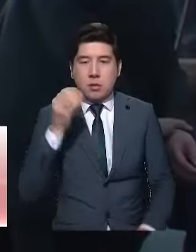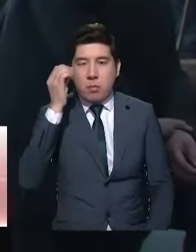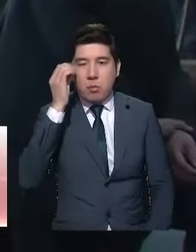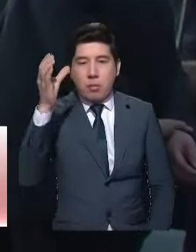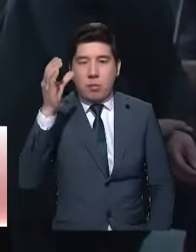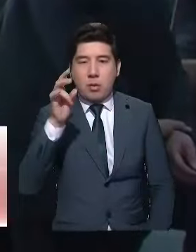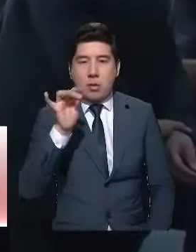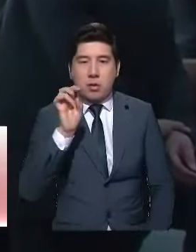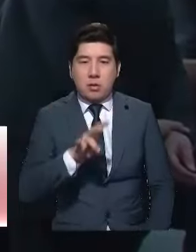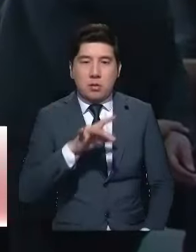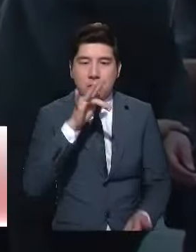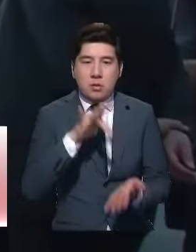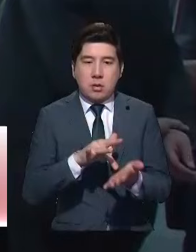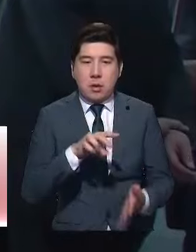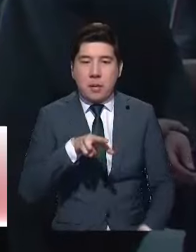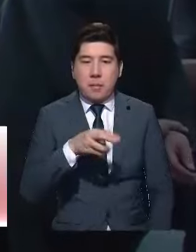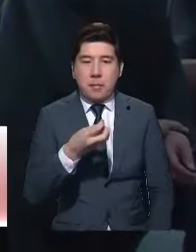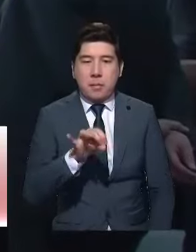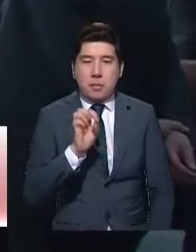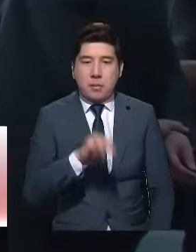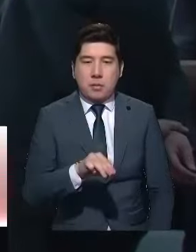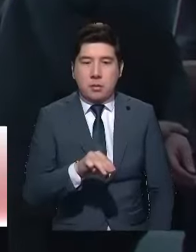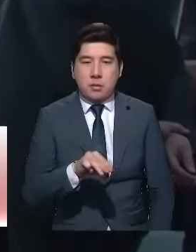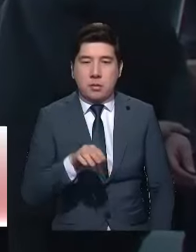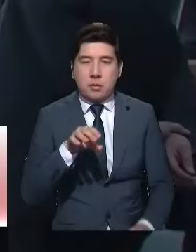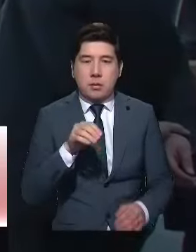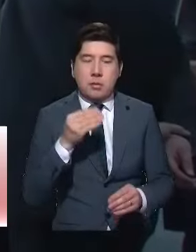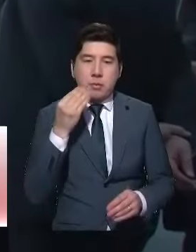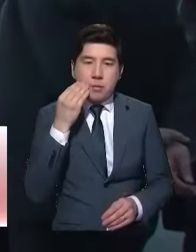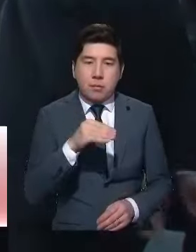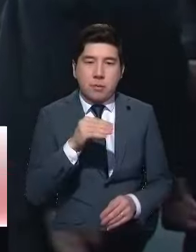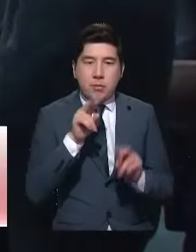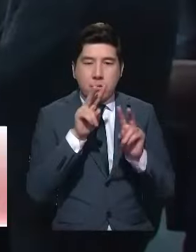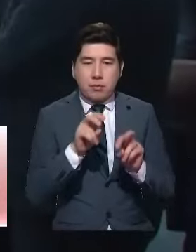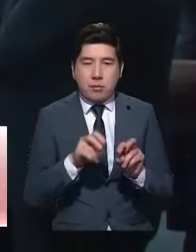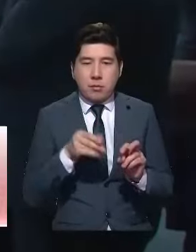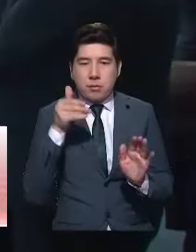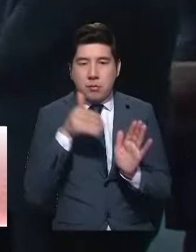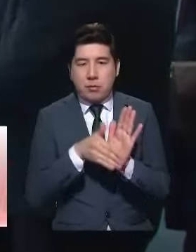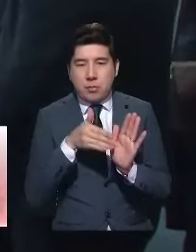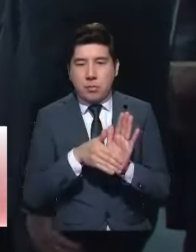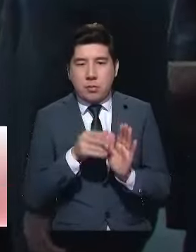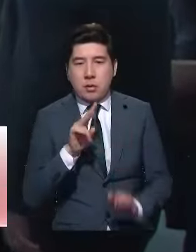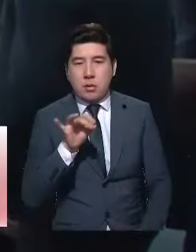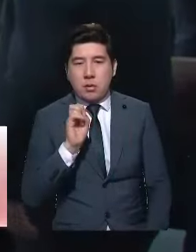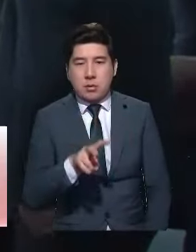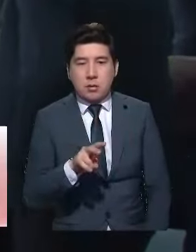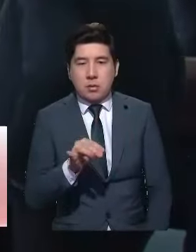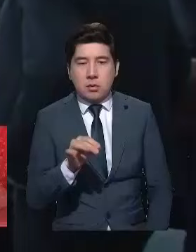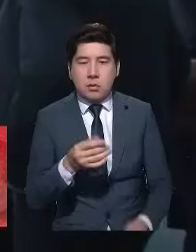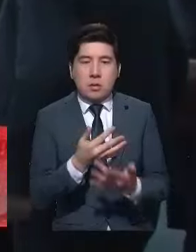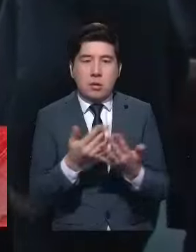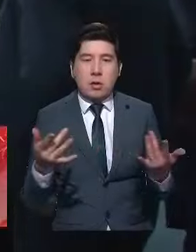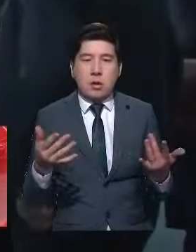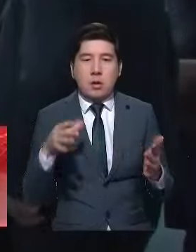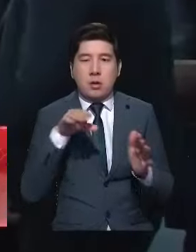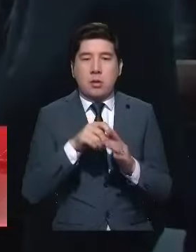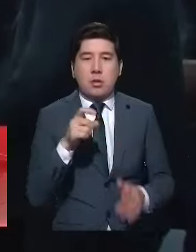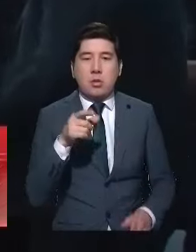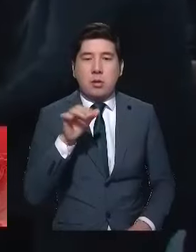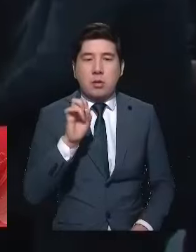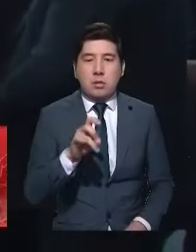научно-аналитического центра Mind заключается в предоставлении качественной аналитики для лиц, принимающих решения в различных сферах госуправления,